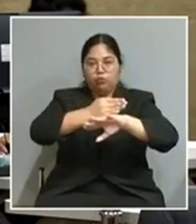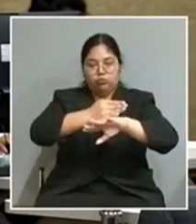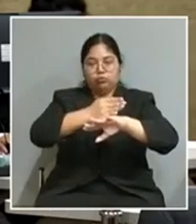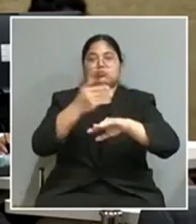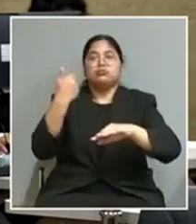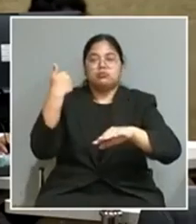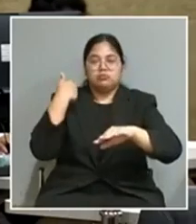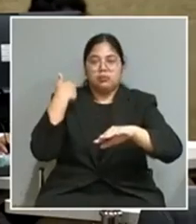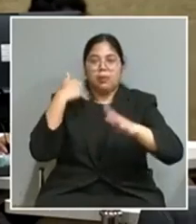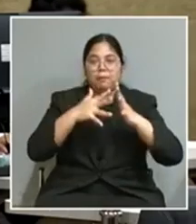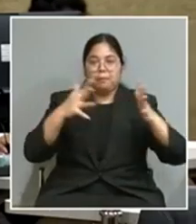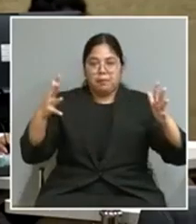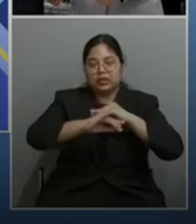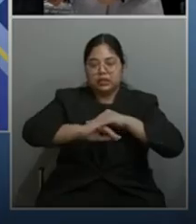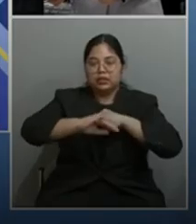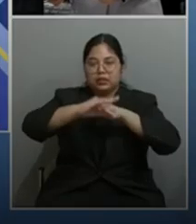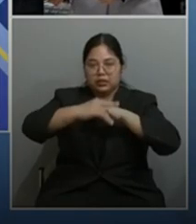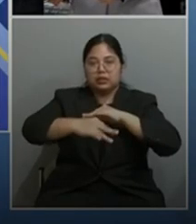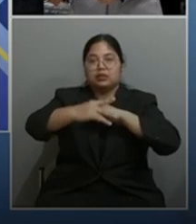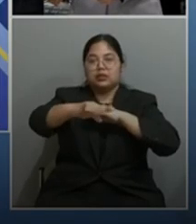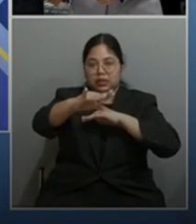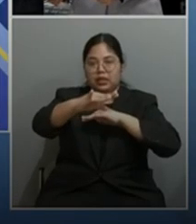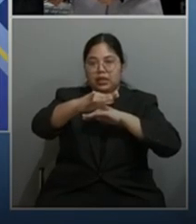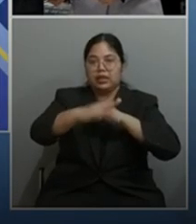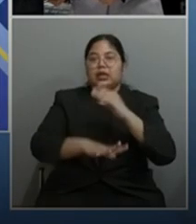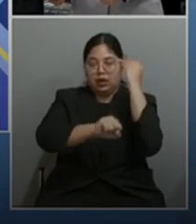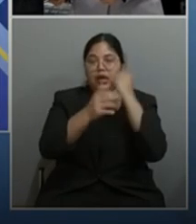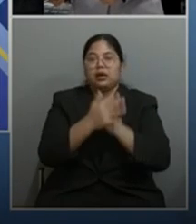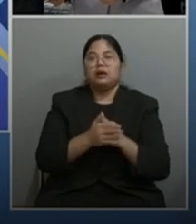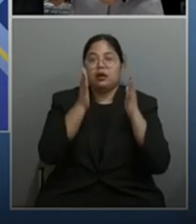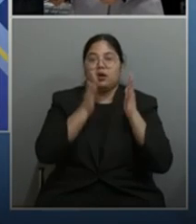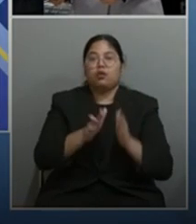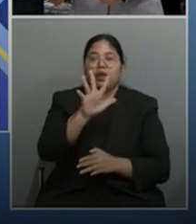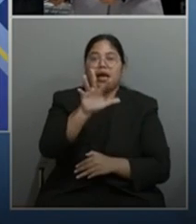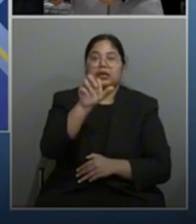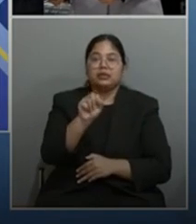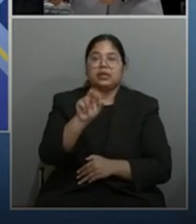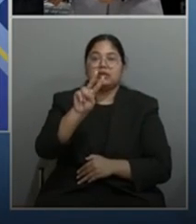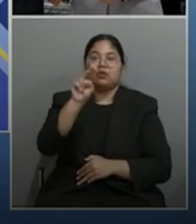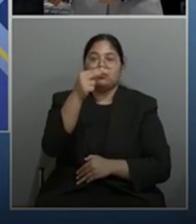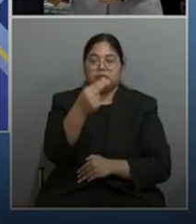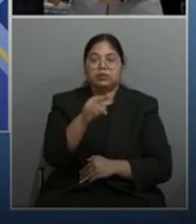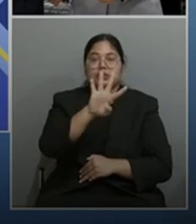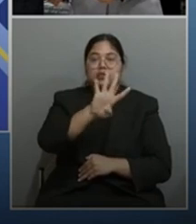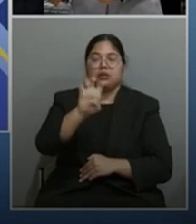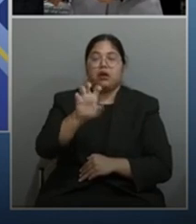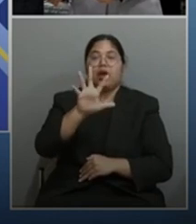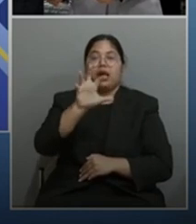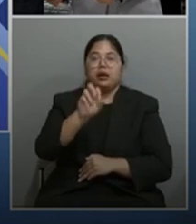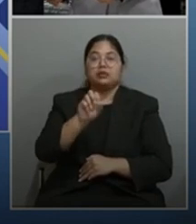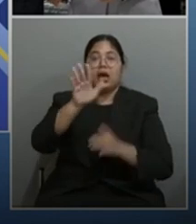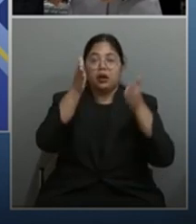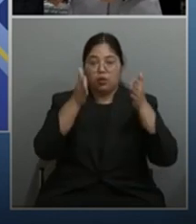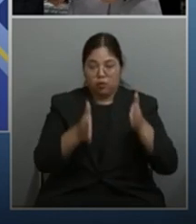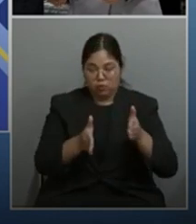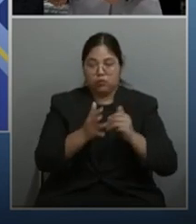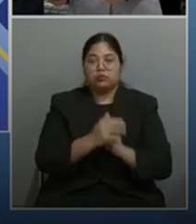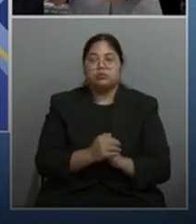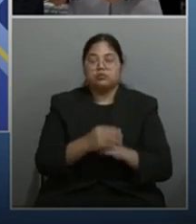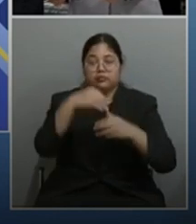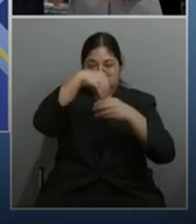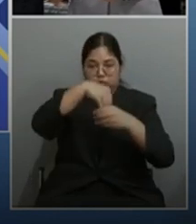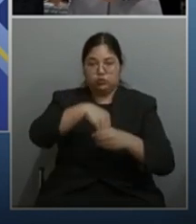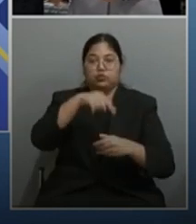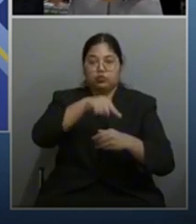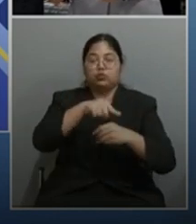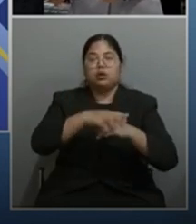ค่ะและที่ราบสลับดรมีประชากรทั้งสิ้น 5,255 คนค่ะและมีโคร